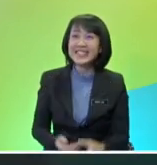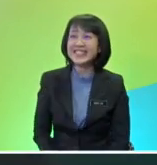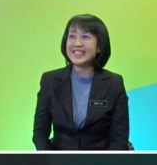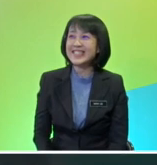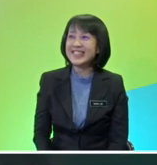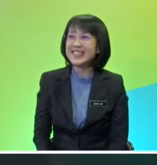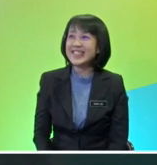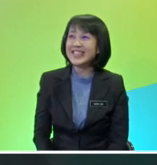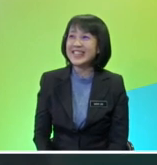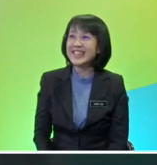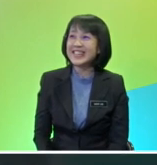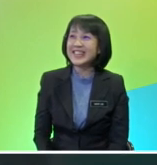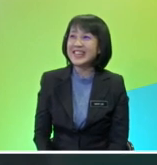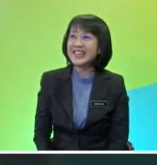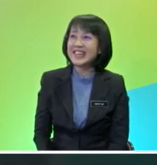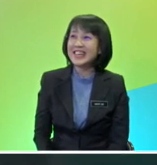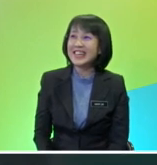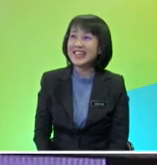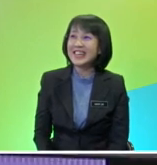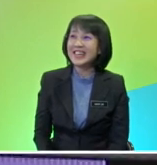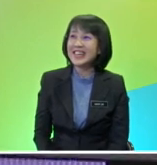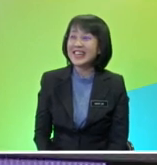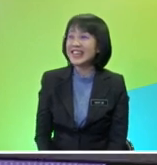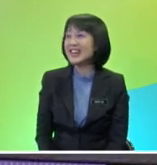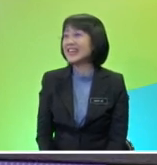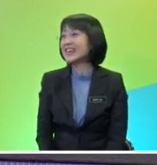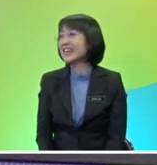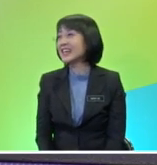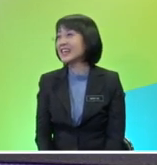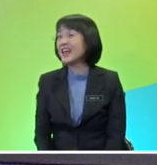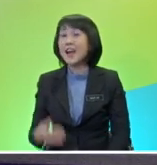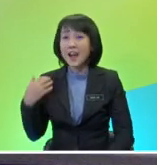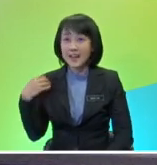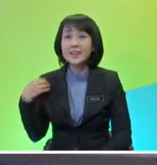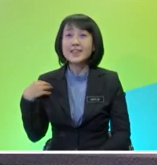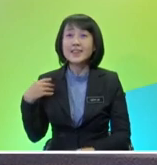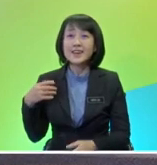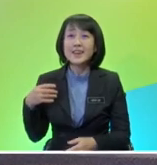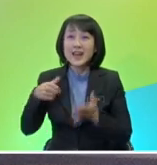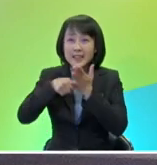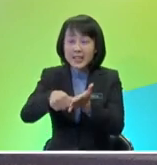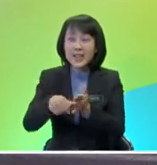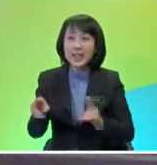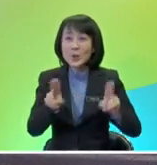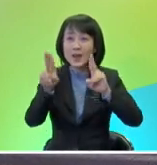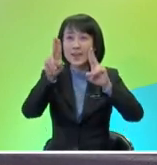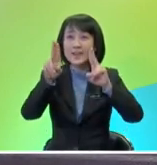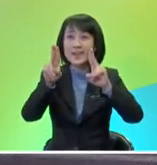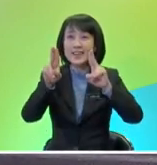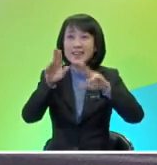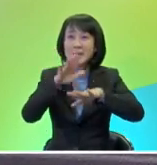Nampaknya tak berjaya. Okey, saya punya. Okey. Ada berlaku tekanan udara di sini dan menyebabkan air ini tak